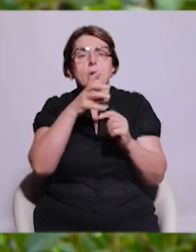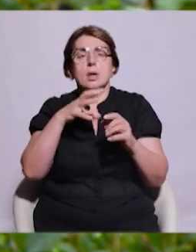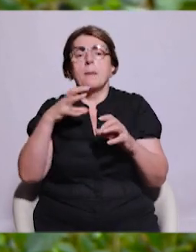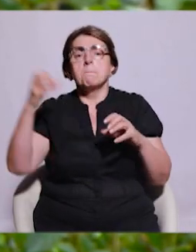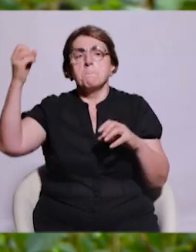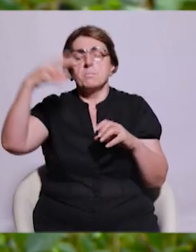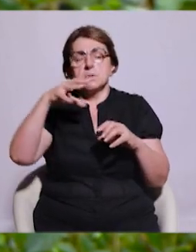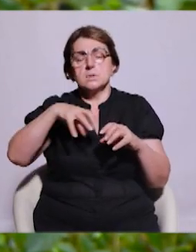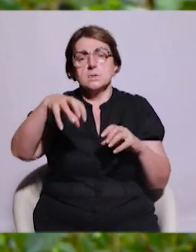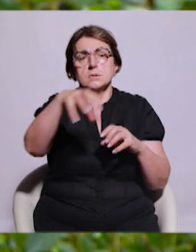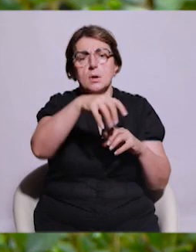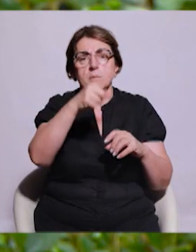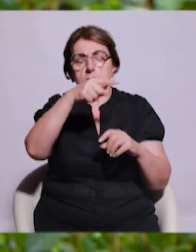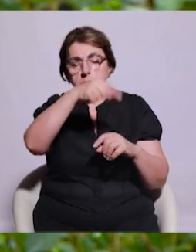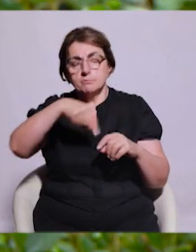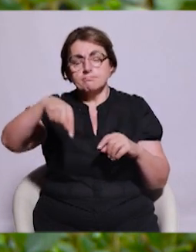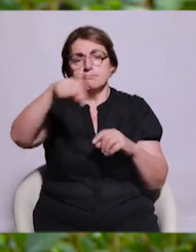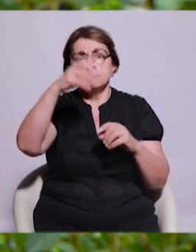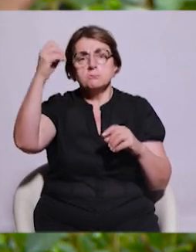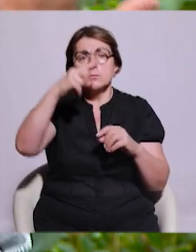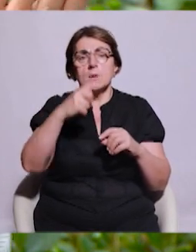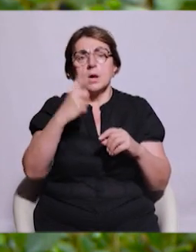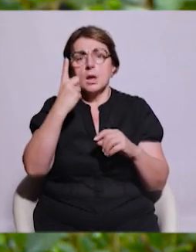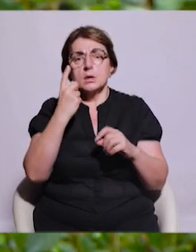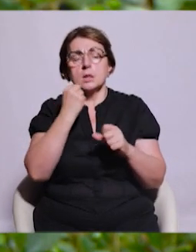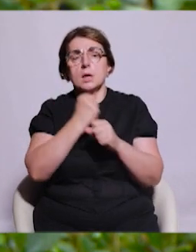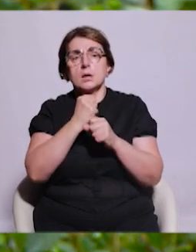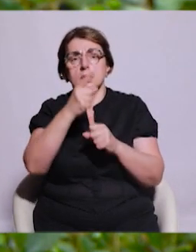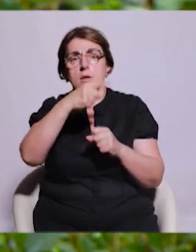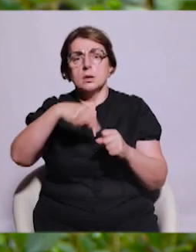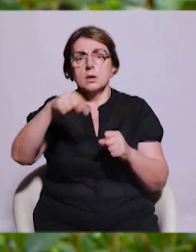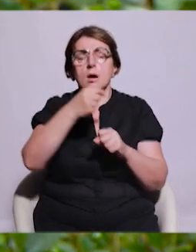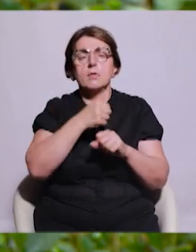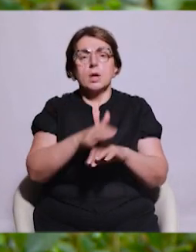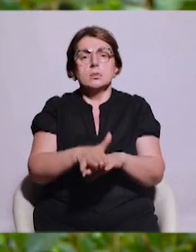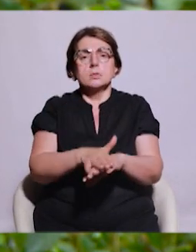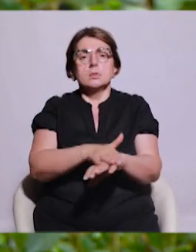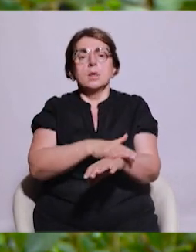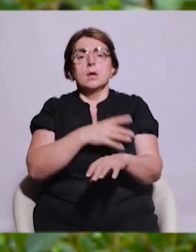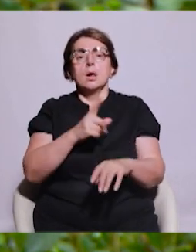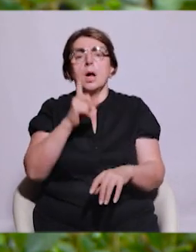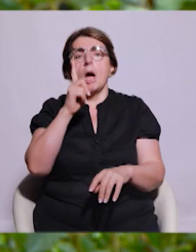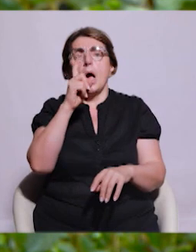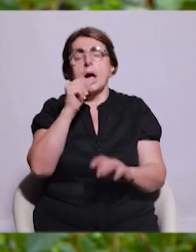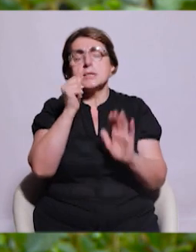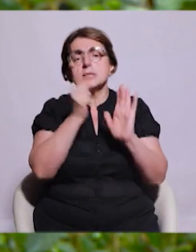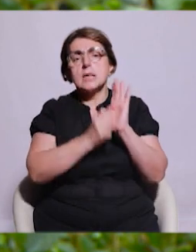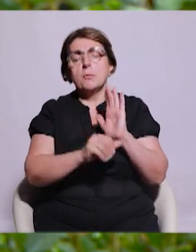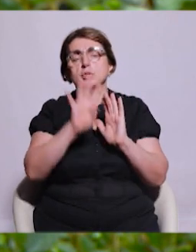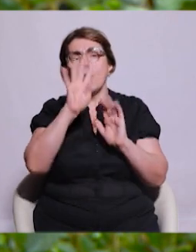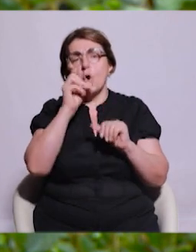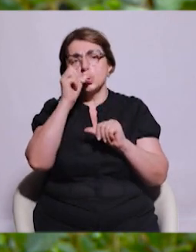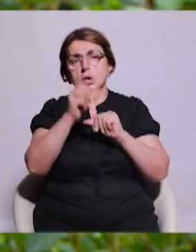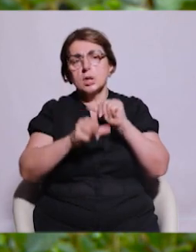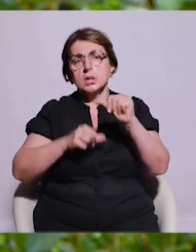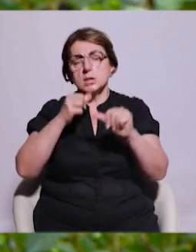სისტემაში. შესაბამისად, მას მზის გარშემო ერთი სრული წრის შემოსავლად ყველაზე დიდი დრო ჭირდება. ეს არის 164